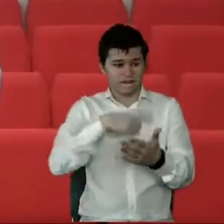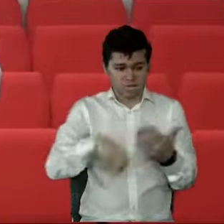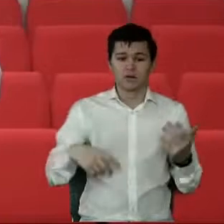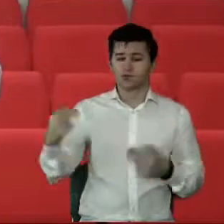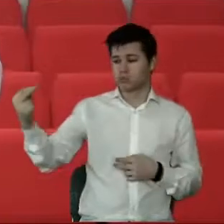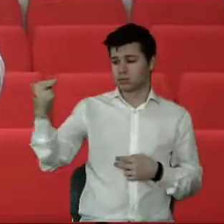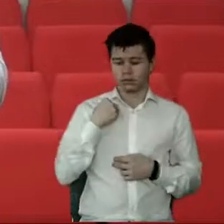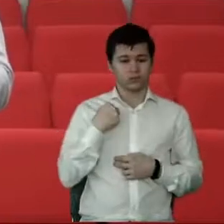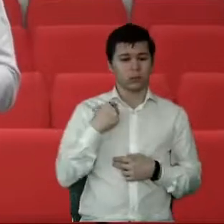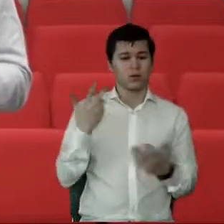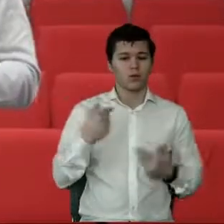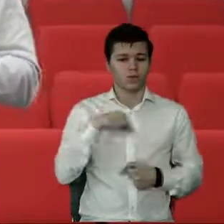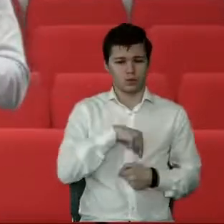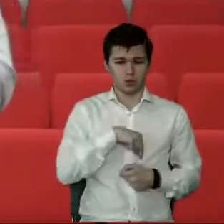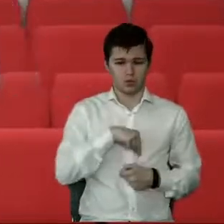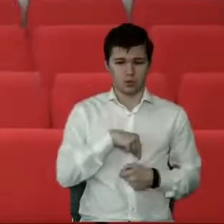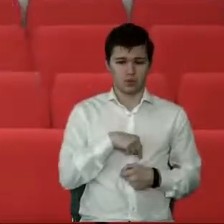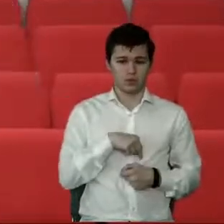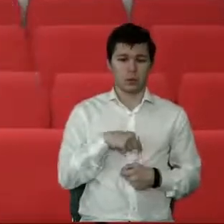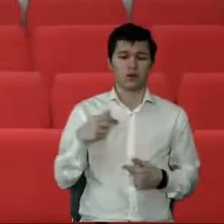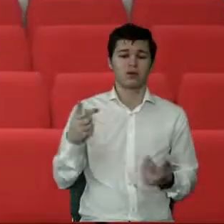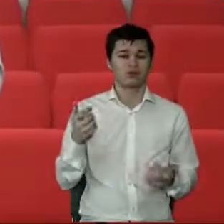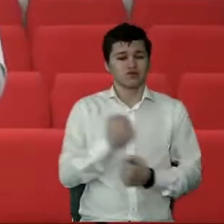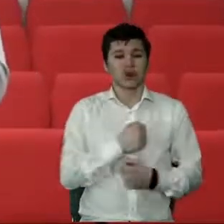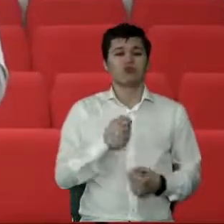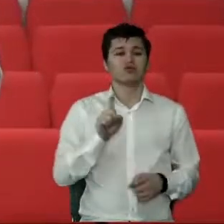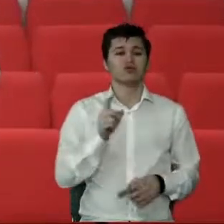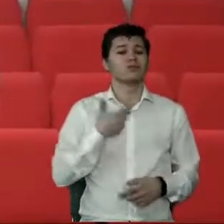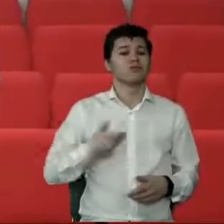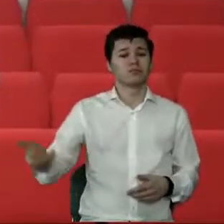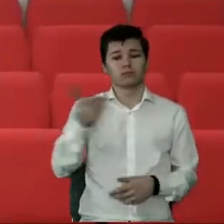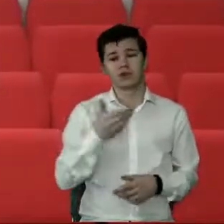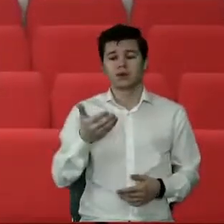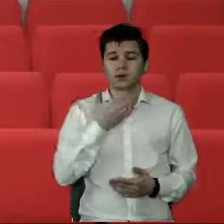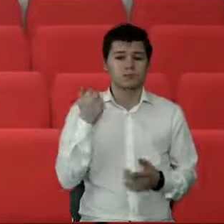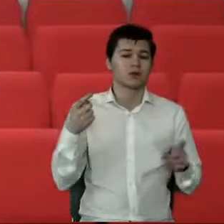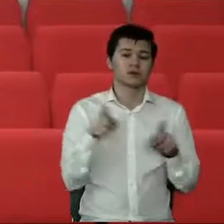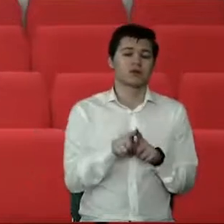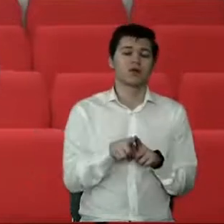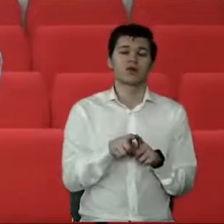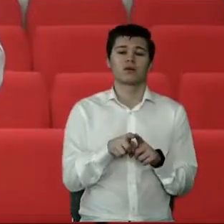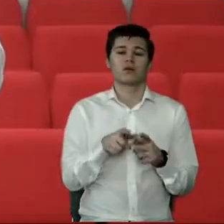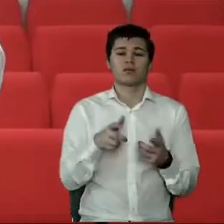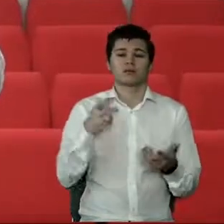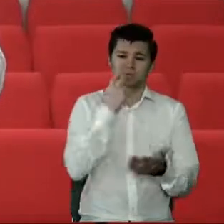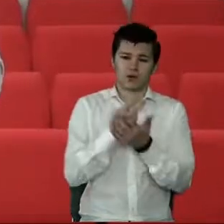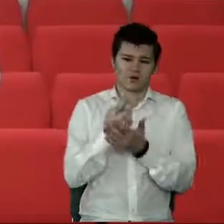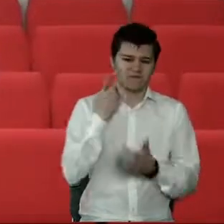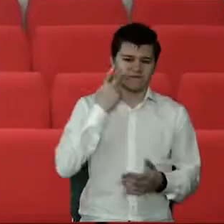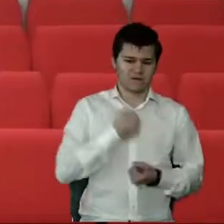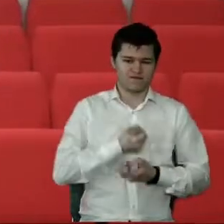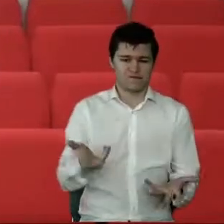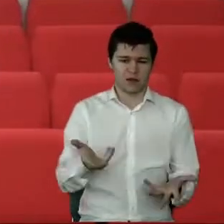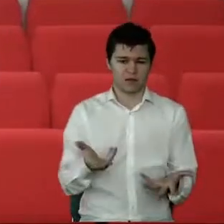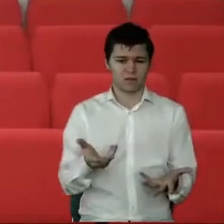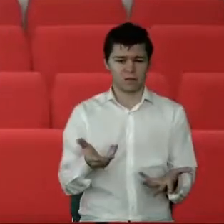великому сожалению, не все мы и не всегда являемся тем добрым примером, каким должны являться. Знаете, очень такая неприятная